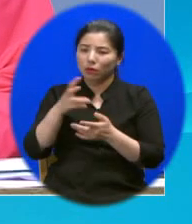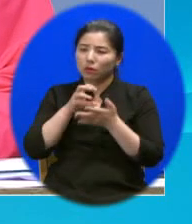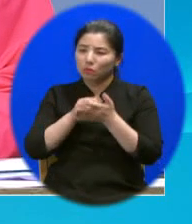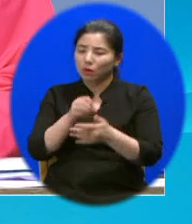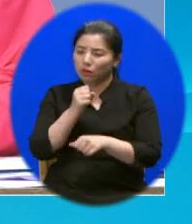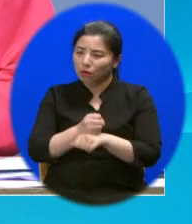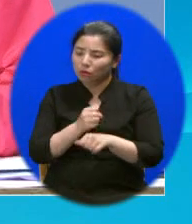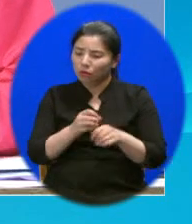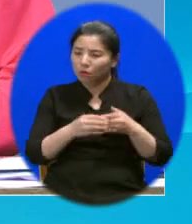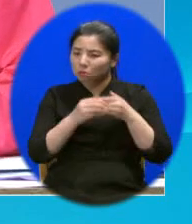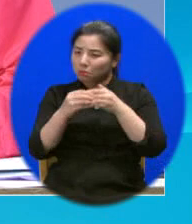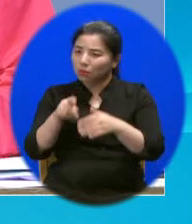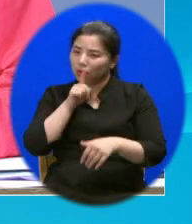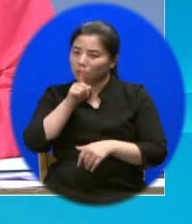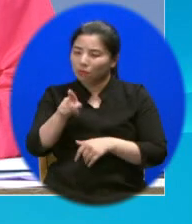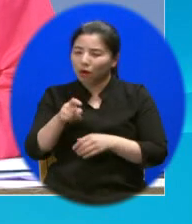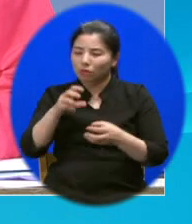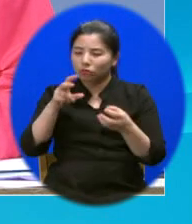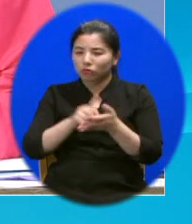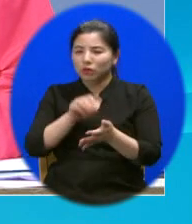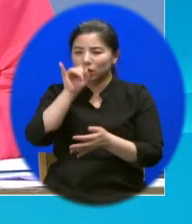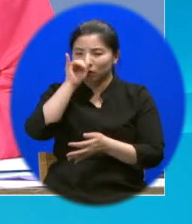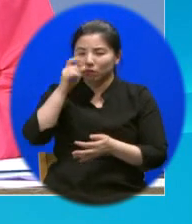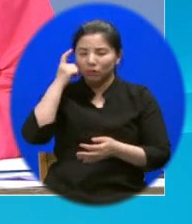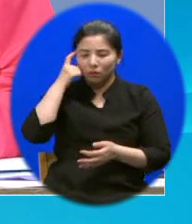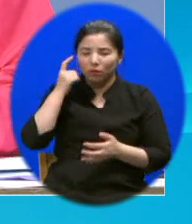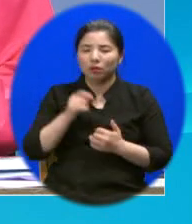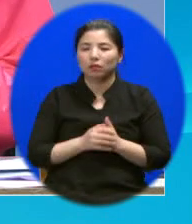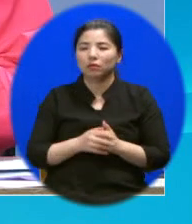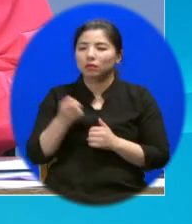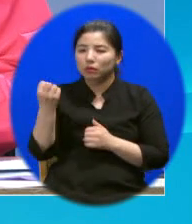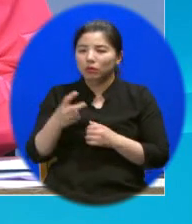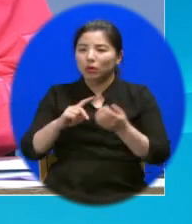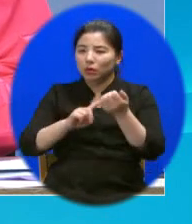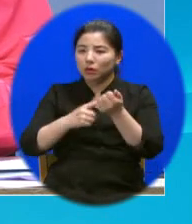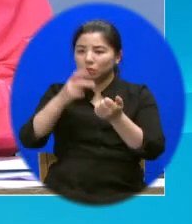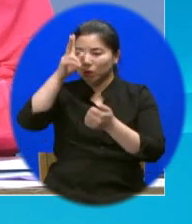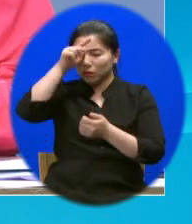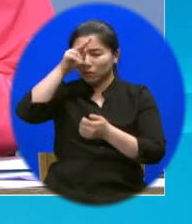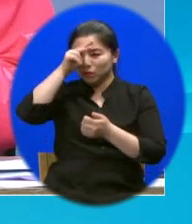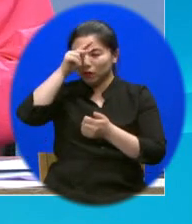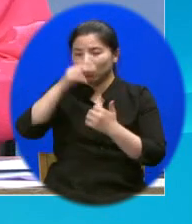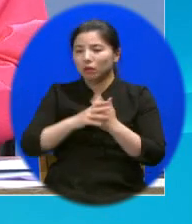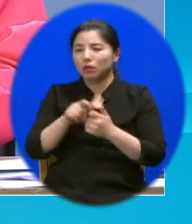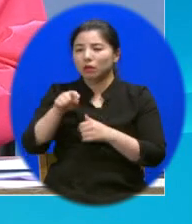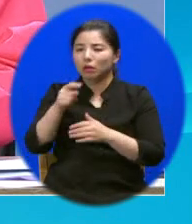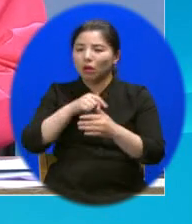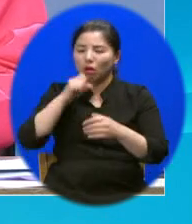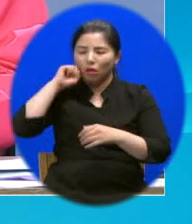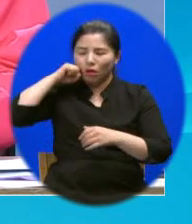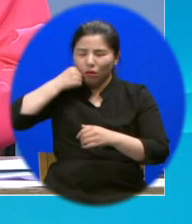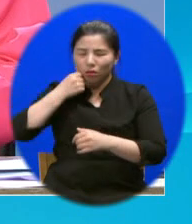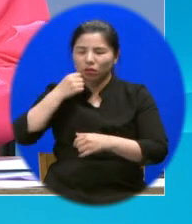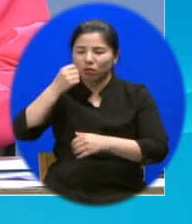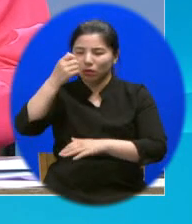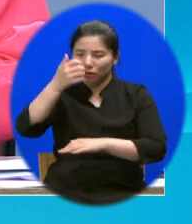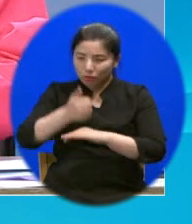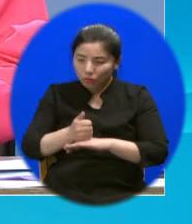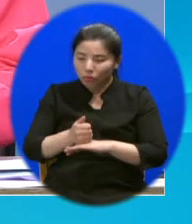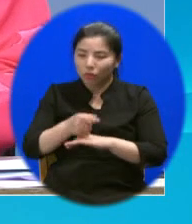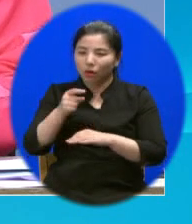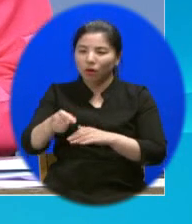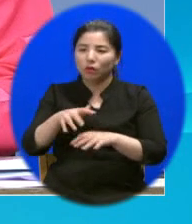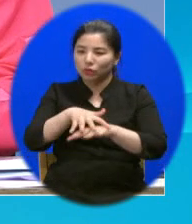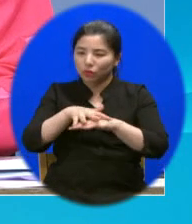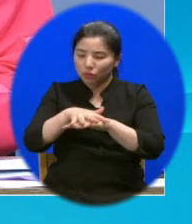앞장서 한다고 하는 건 이거 정말 문제가 있는게 아닌가 또 증평 0 처분도 그 어려운 과정을 거쳐서 조직이나